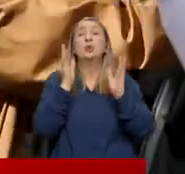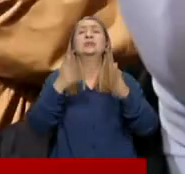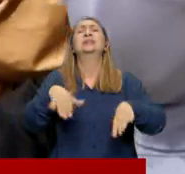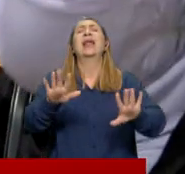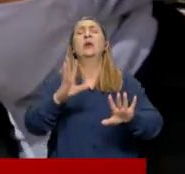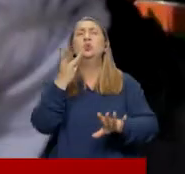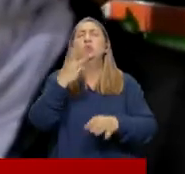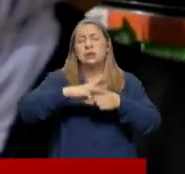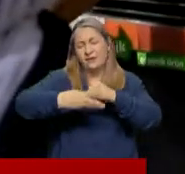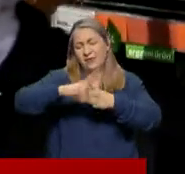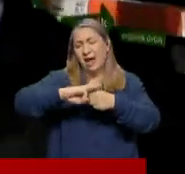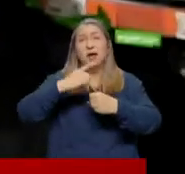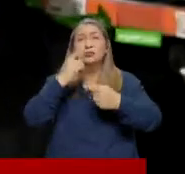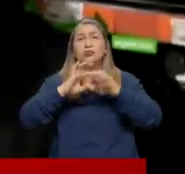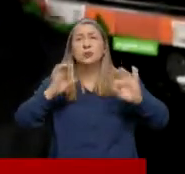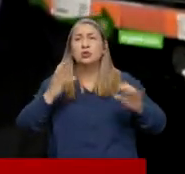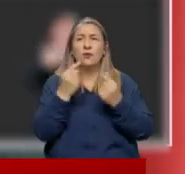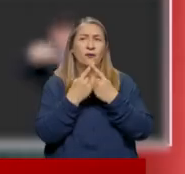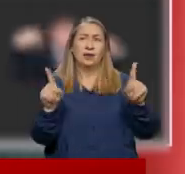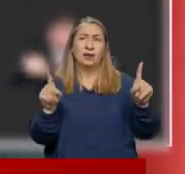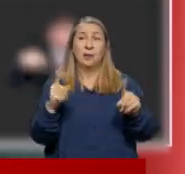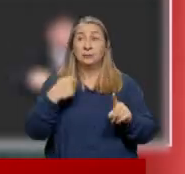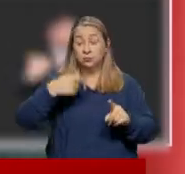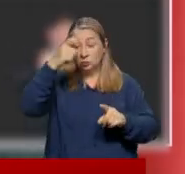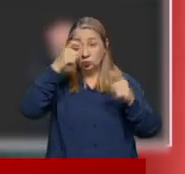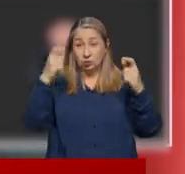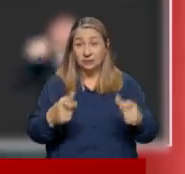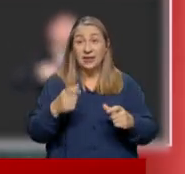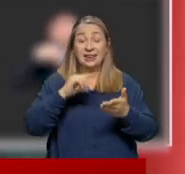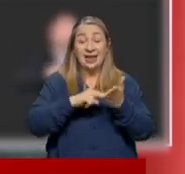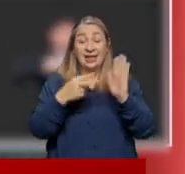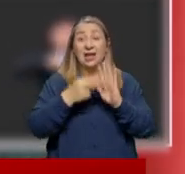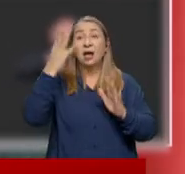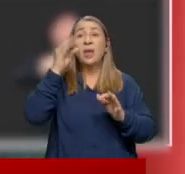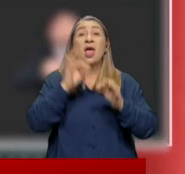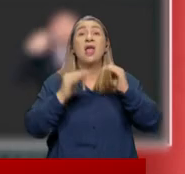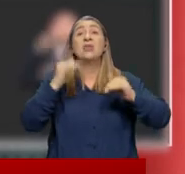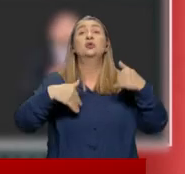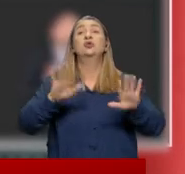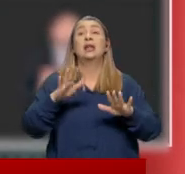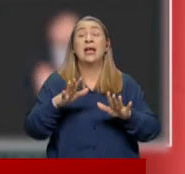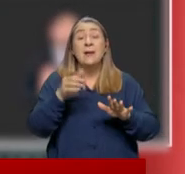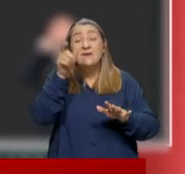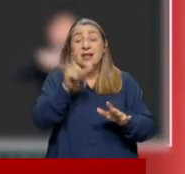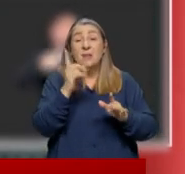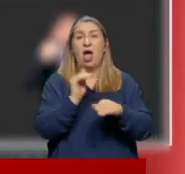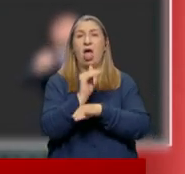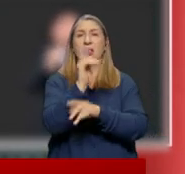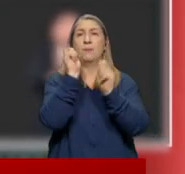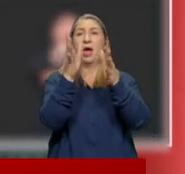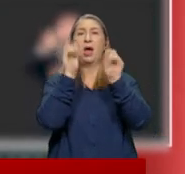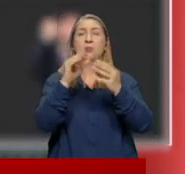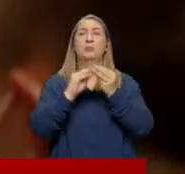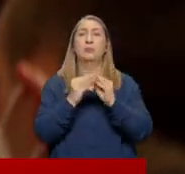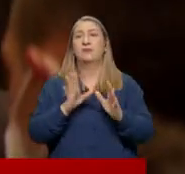değil sadece 36 önceki sözleri çok farklıydı bizim ülkemizde teknik anlamda enflasyon değil fiili bir hayat